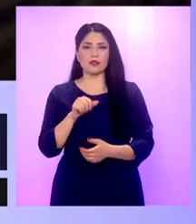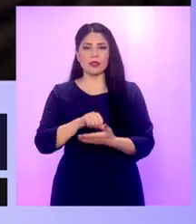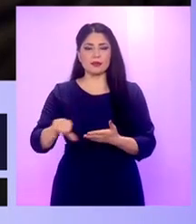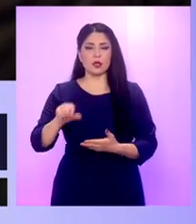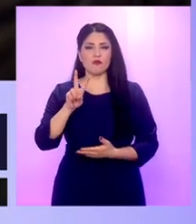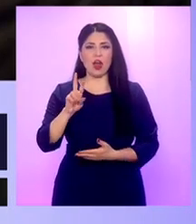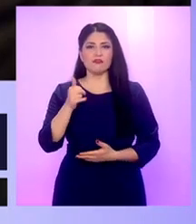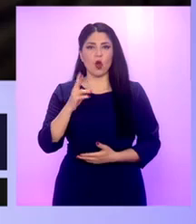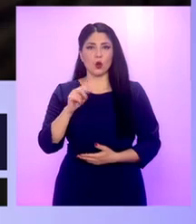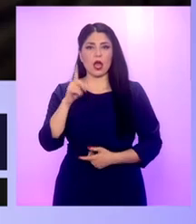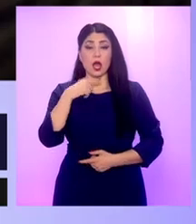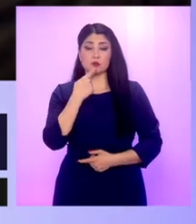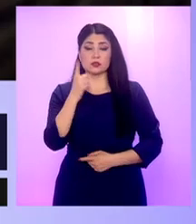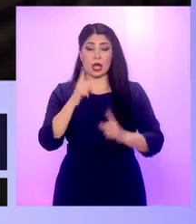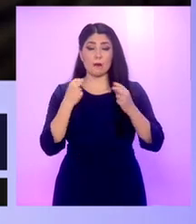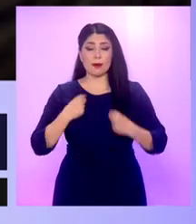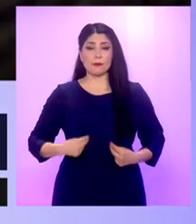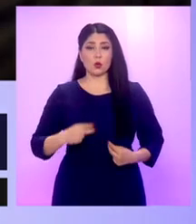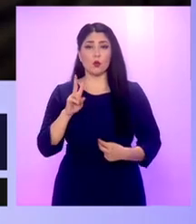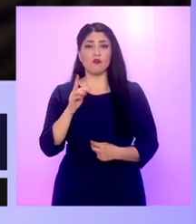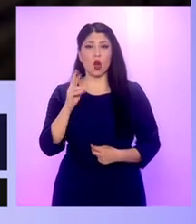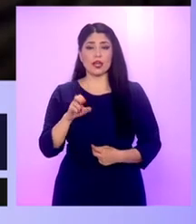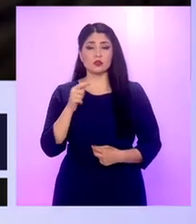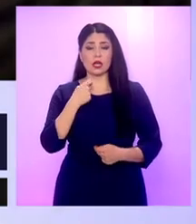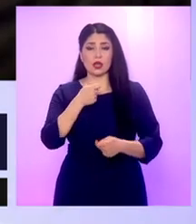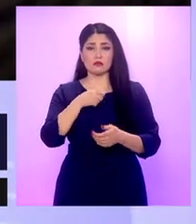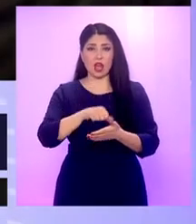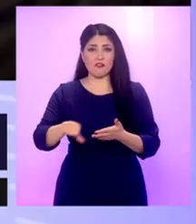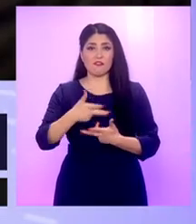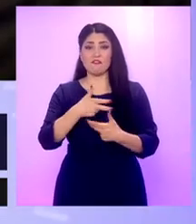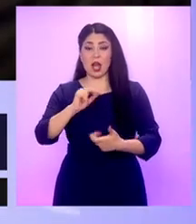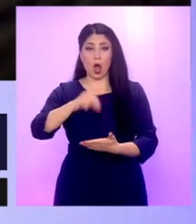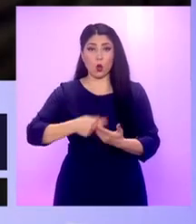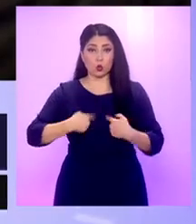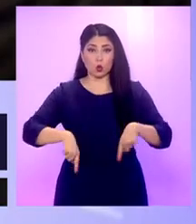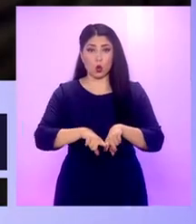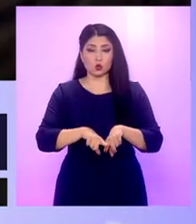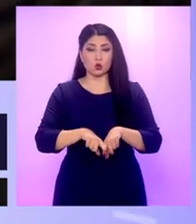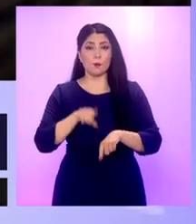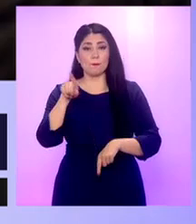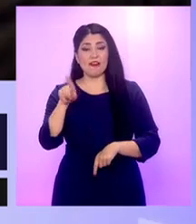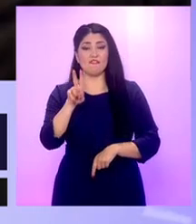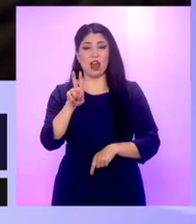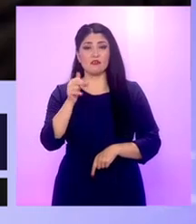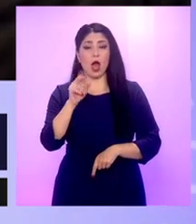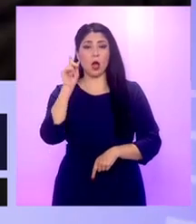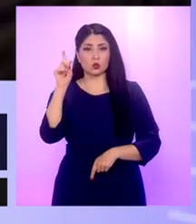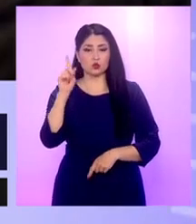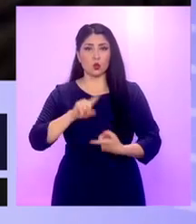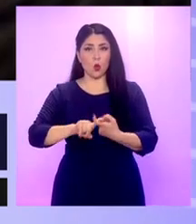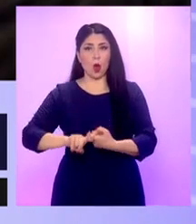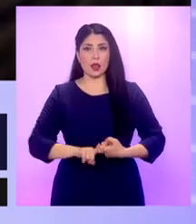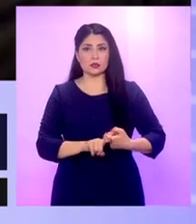dacă premierul Florin Câțu îl dă jos fără acordul nostru pe Vlad Voiculescu, atunci